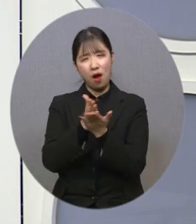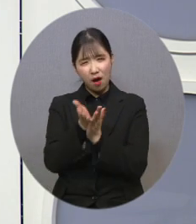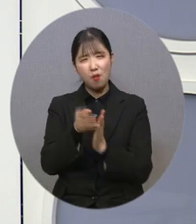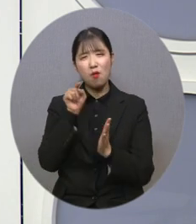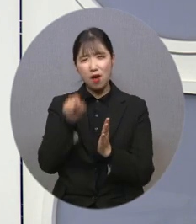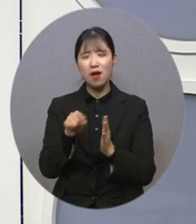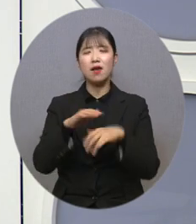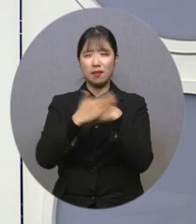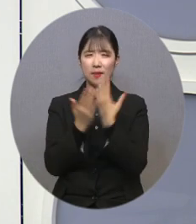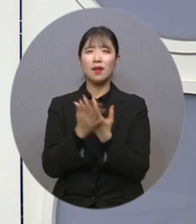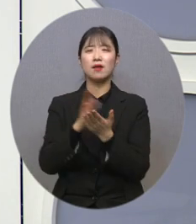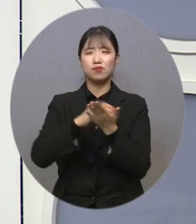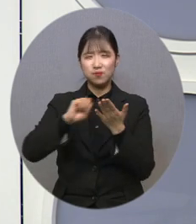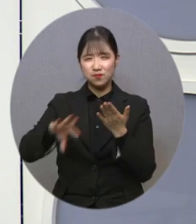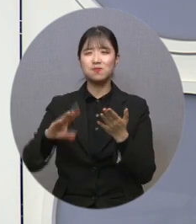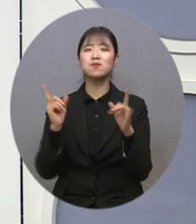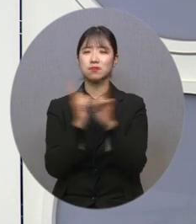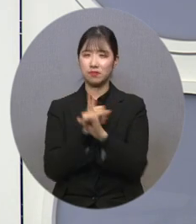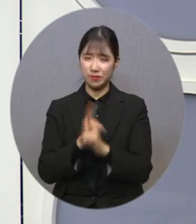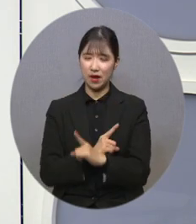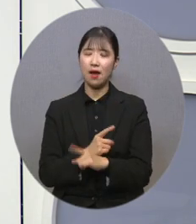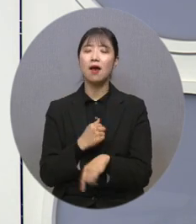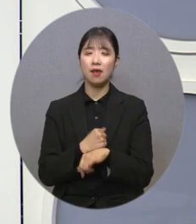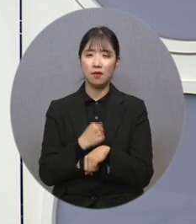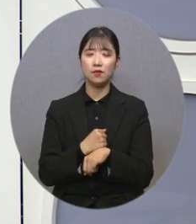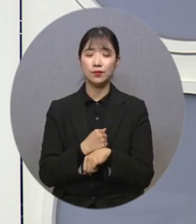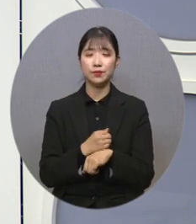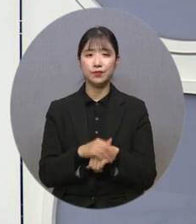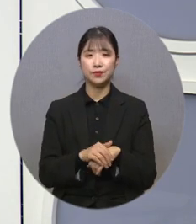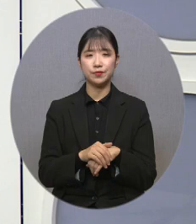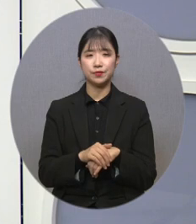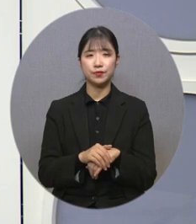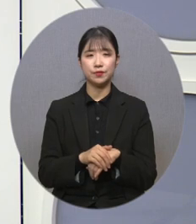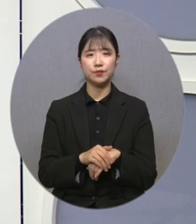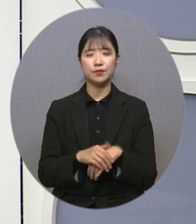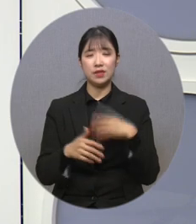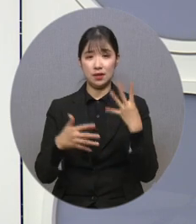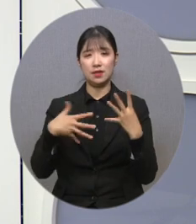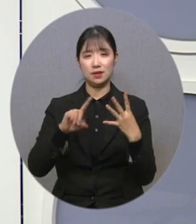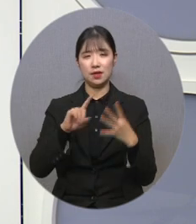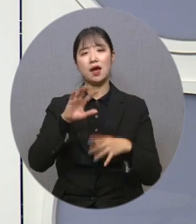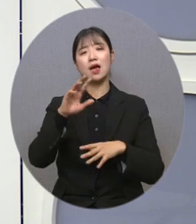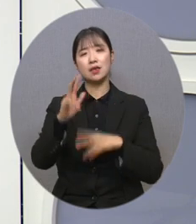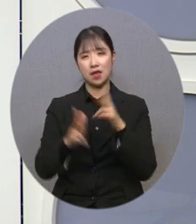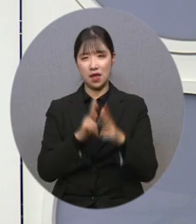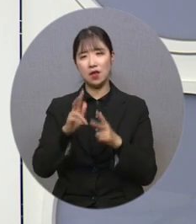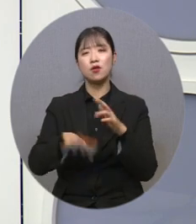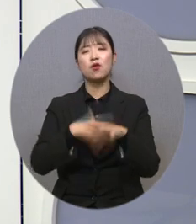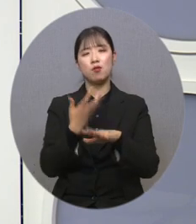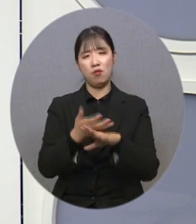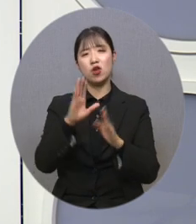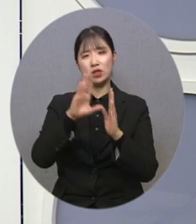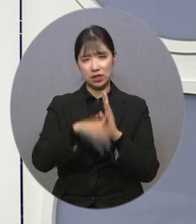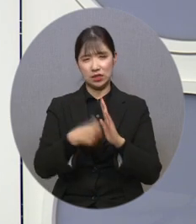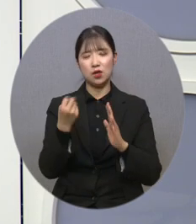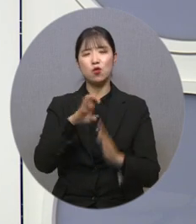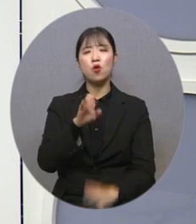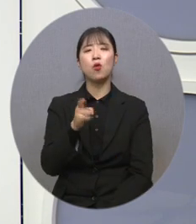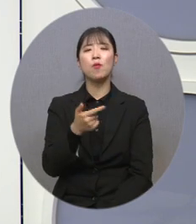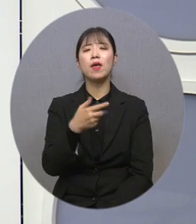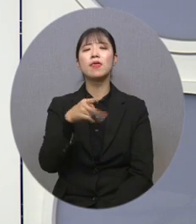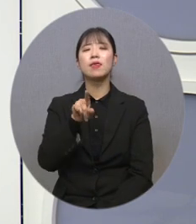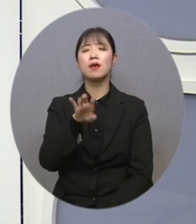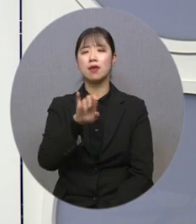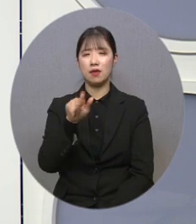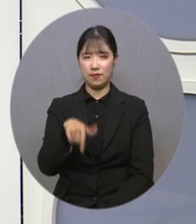없는 이것들은 좀 개편을 하고 4차 산업혁명 시대와 특히 팬데믹 시대와